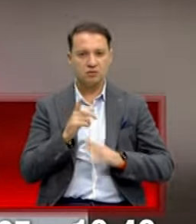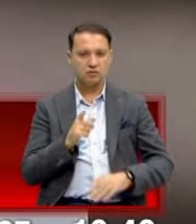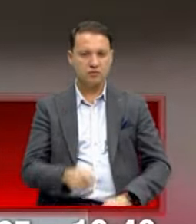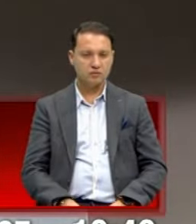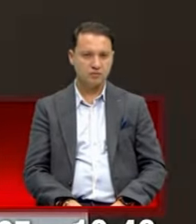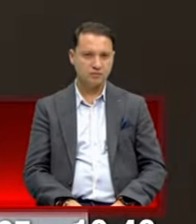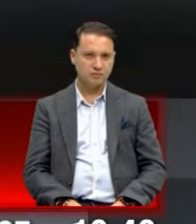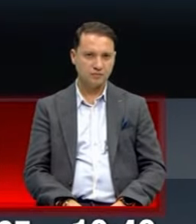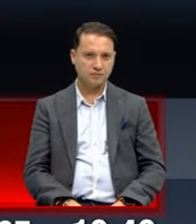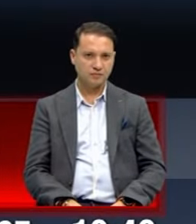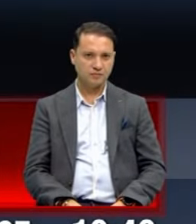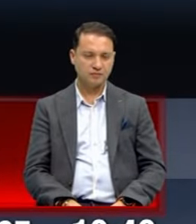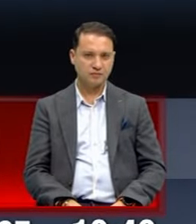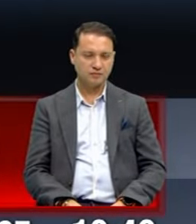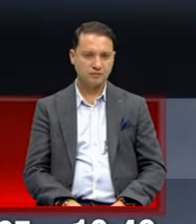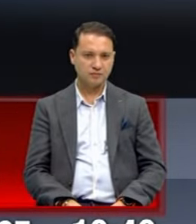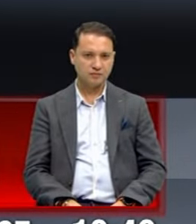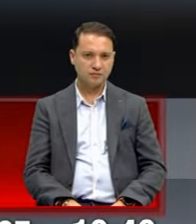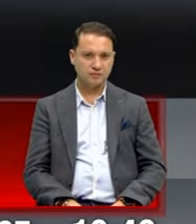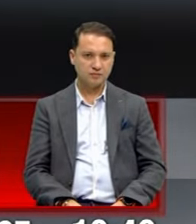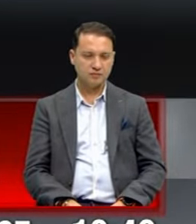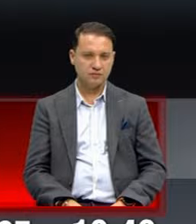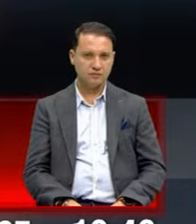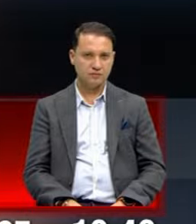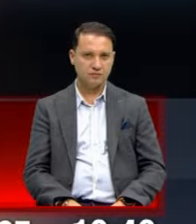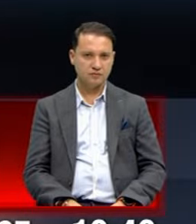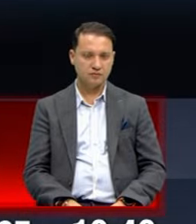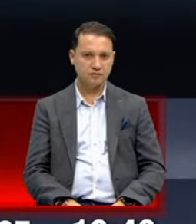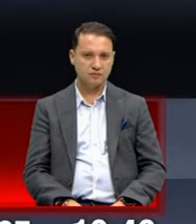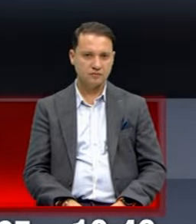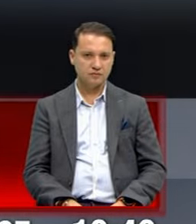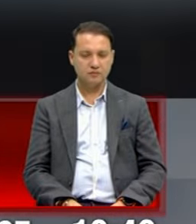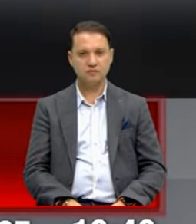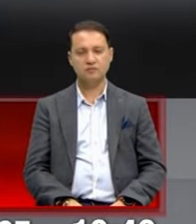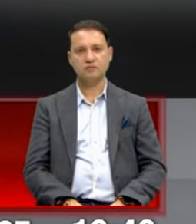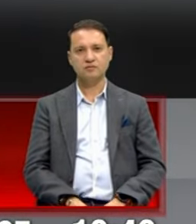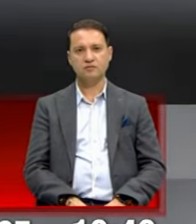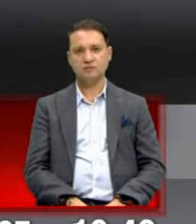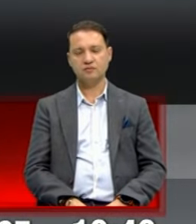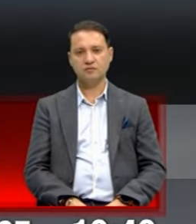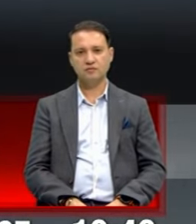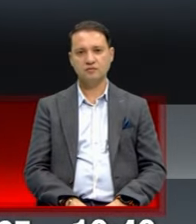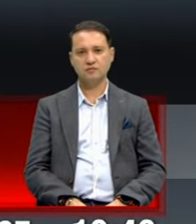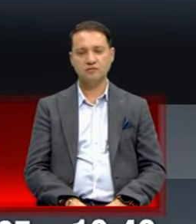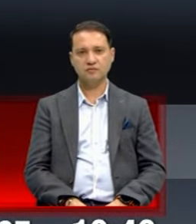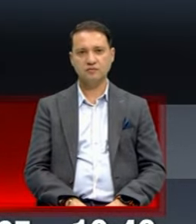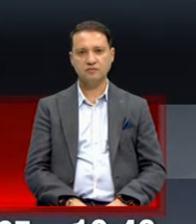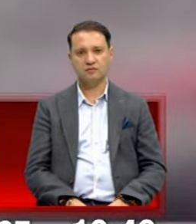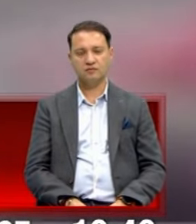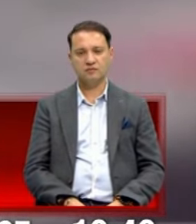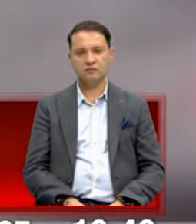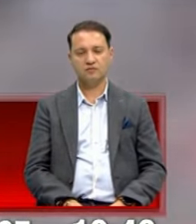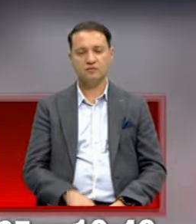aldı. Polisten kaçarken köprünün altına mahsur kaldı. O da çıkmak istemiyor. Batmış bir şekilde